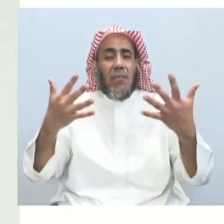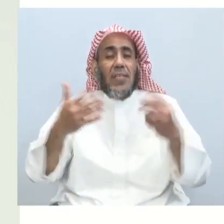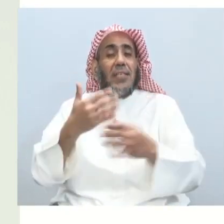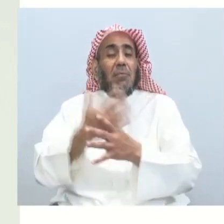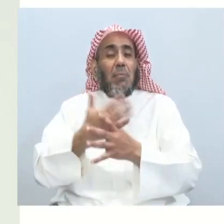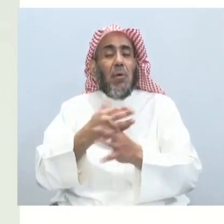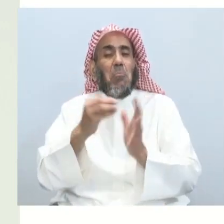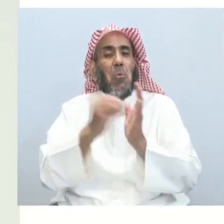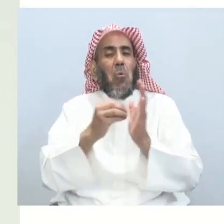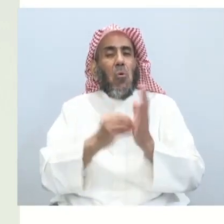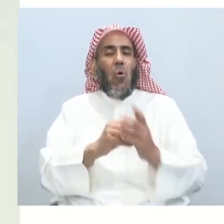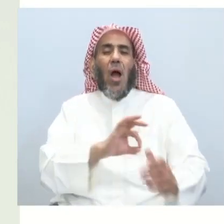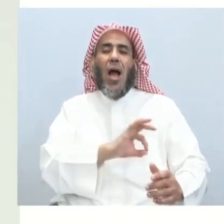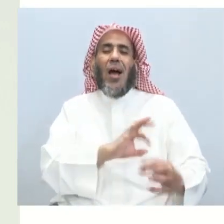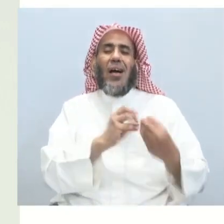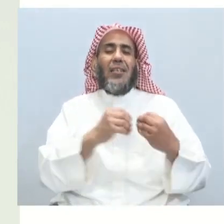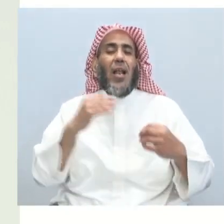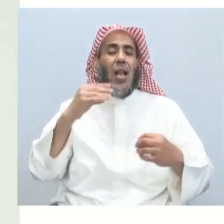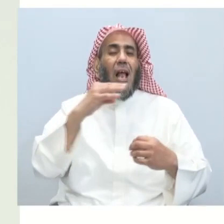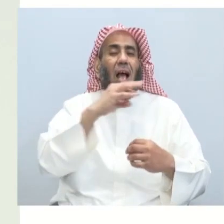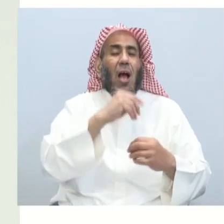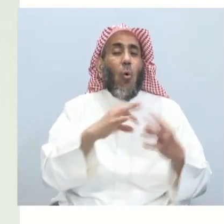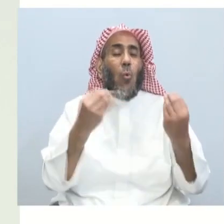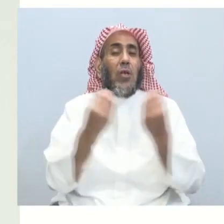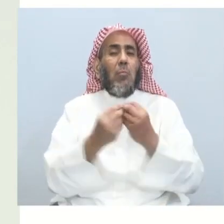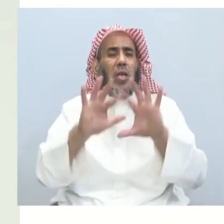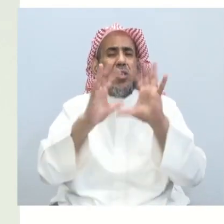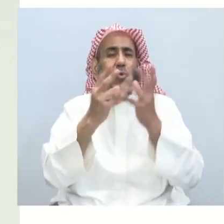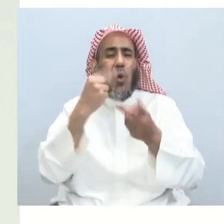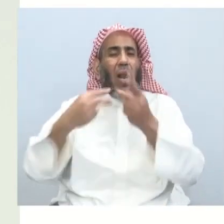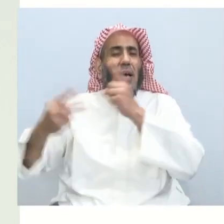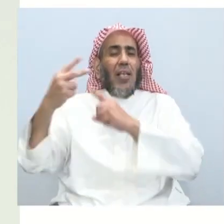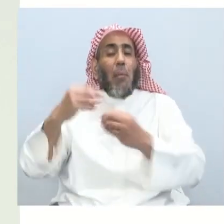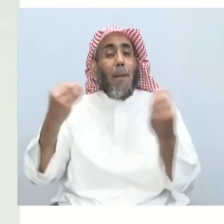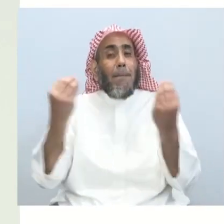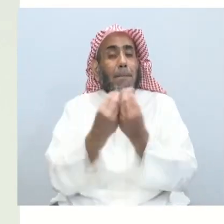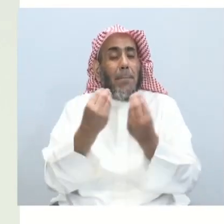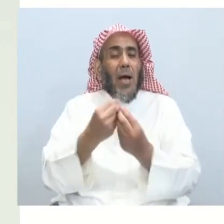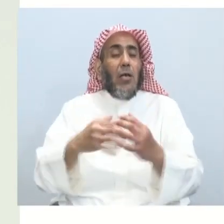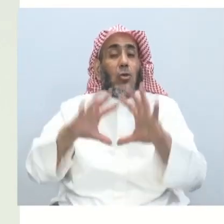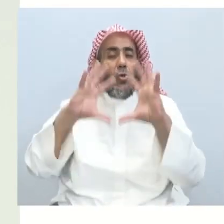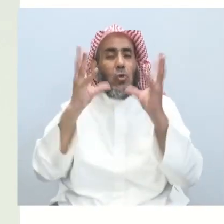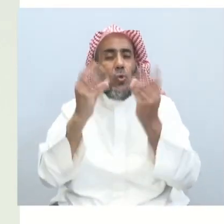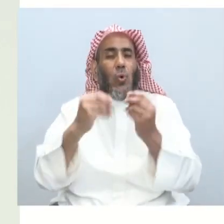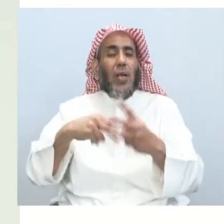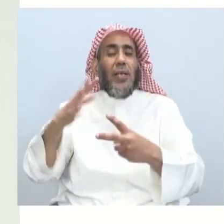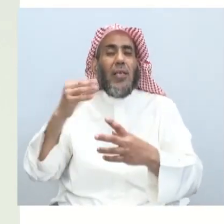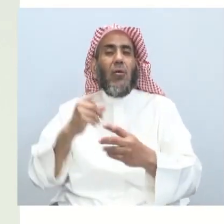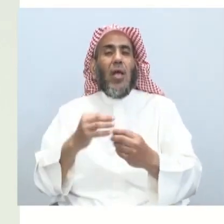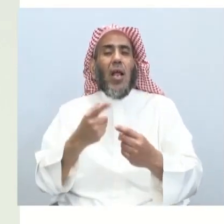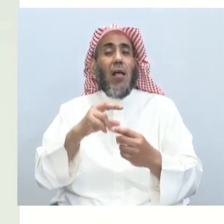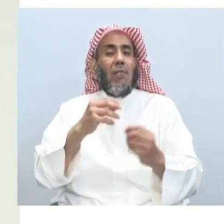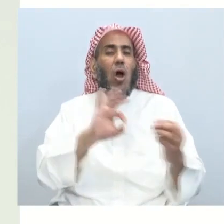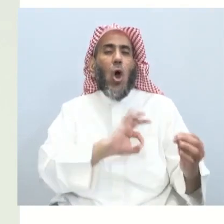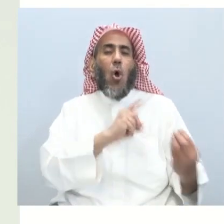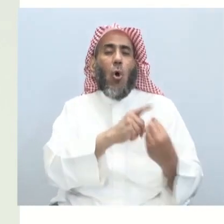طبعا و ولان الموضوع هو غزل الموسيق الاقاع كذلك والجمع بين الصور القديمه والمستحدثه ياتي بصوره قديمه صوره مستحدثه وكذلك العفه معنى